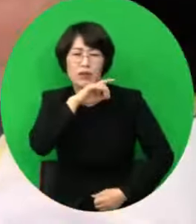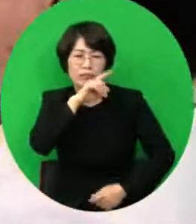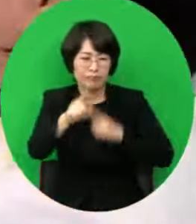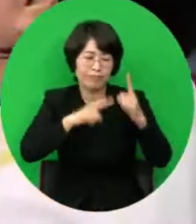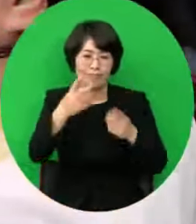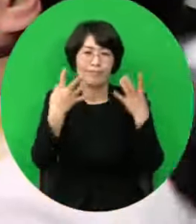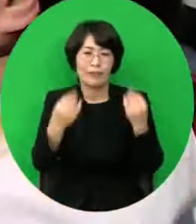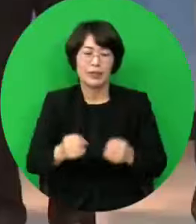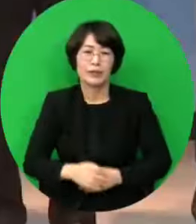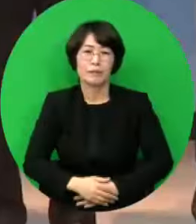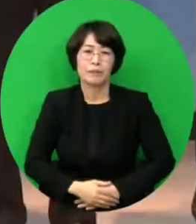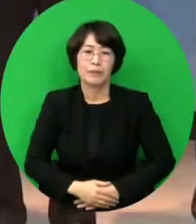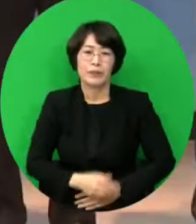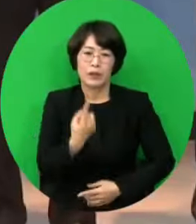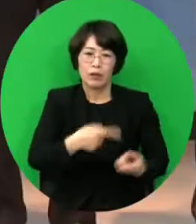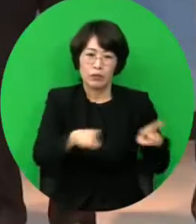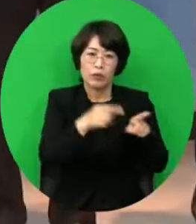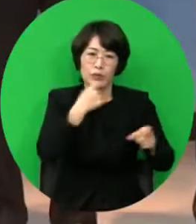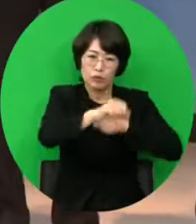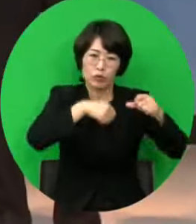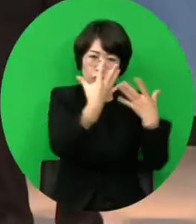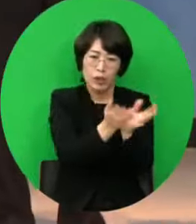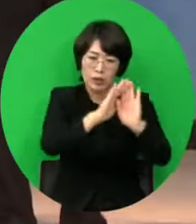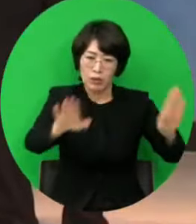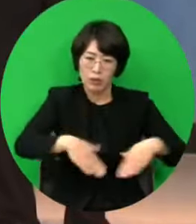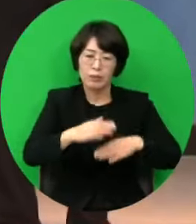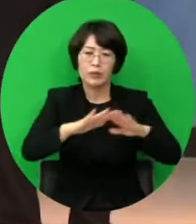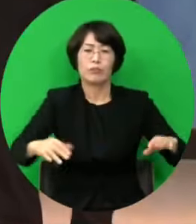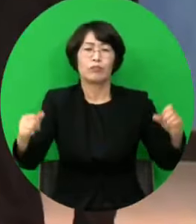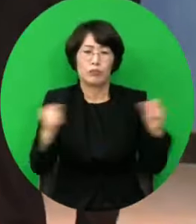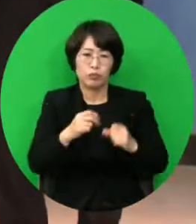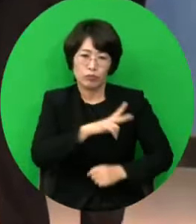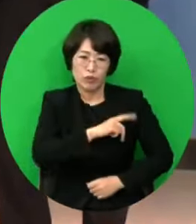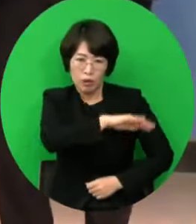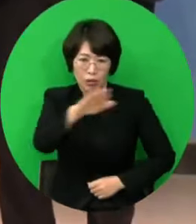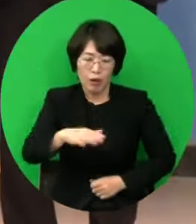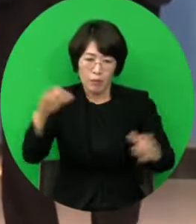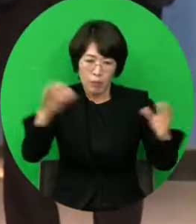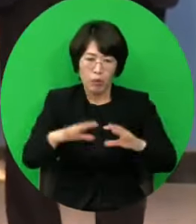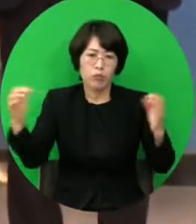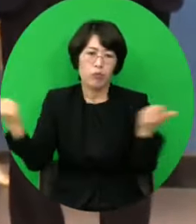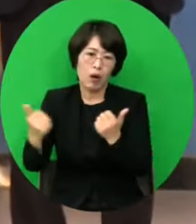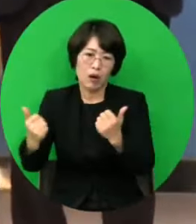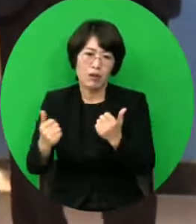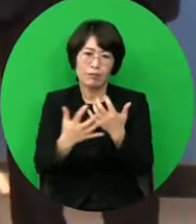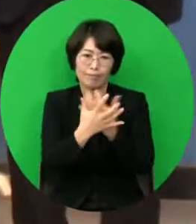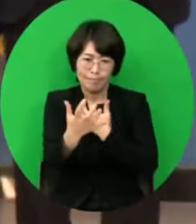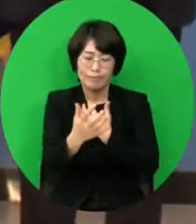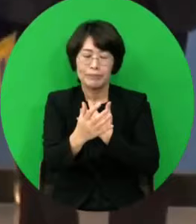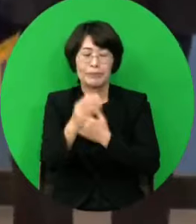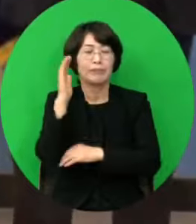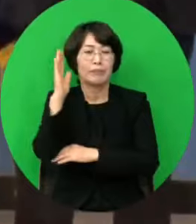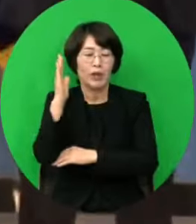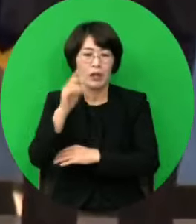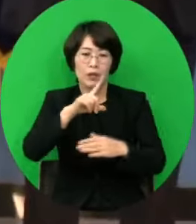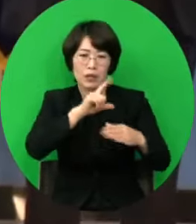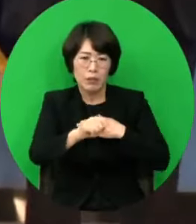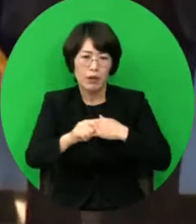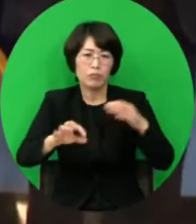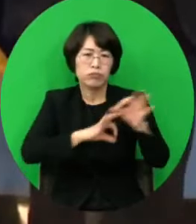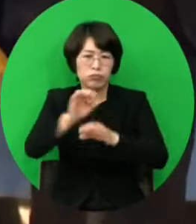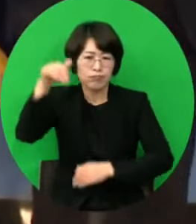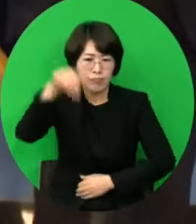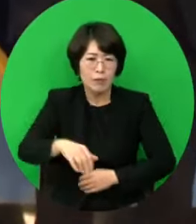나오고 있습니다 더불어민주당 전남전북 국회의원들도 국회에서 공동 기자 회견을 열고 지방소멸